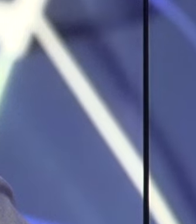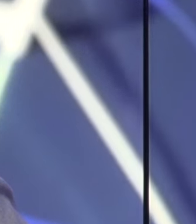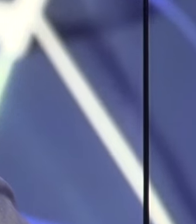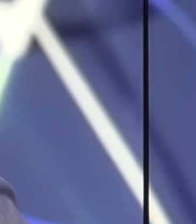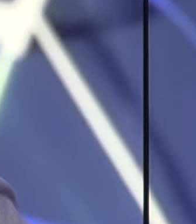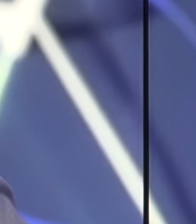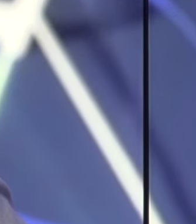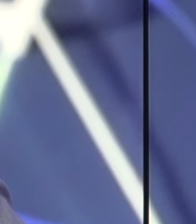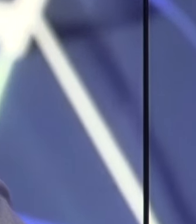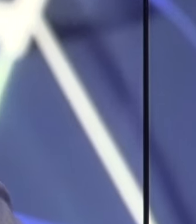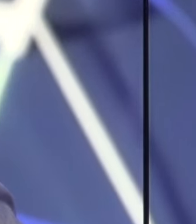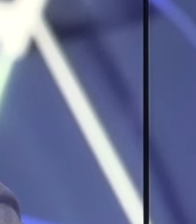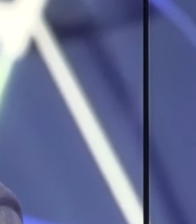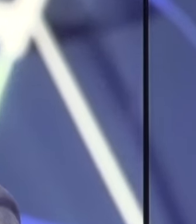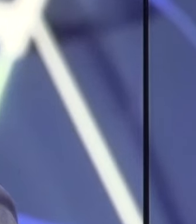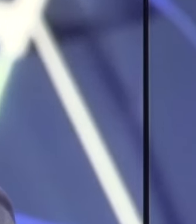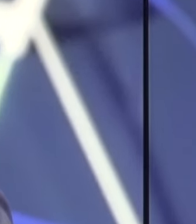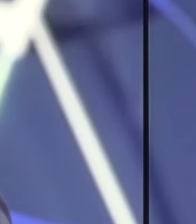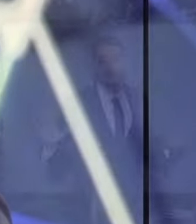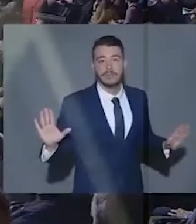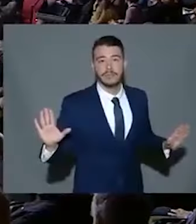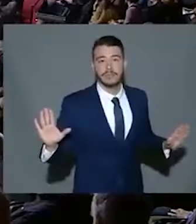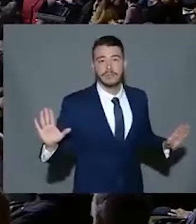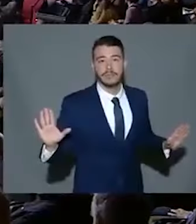προοπτικής νέας εσωκομματικής εκλογής στο ΣΥΡΙΖΑ.